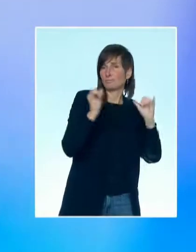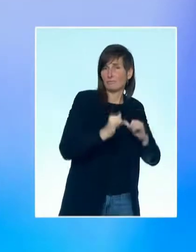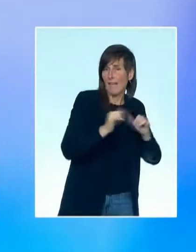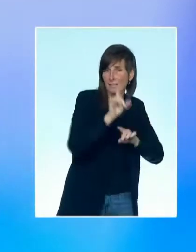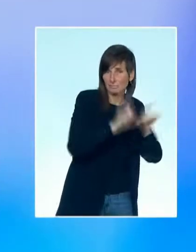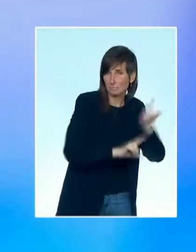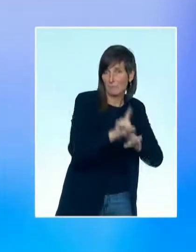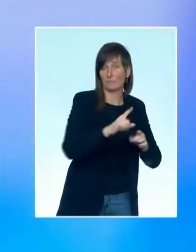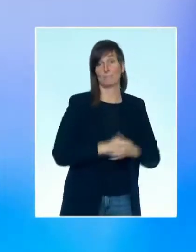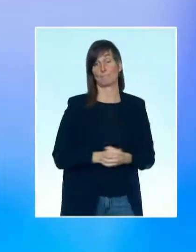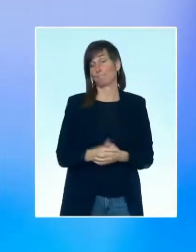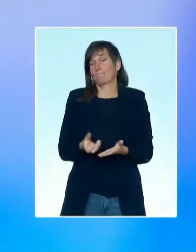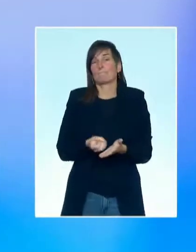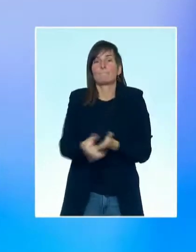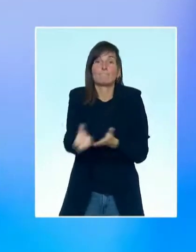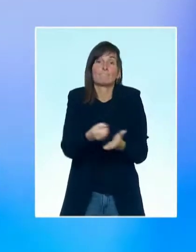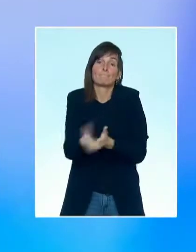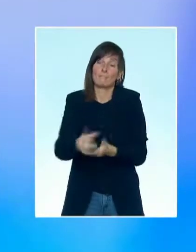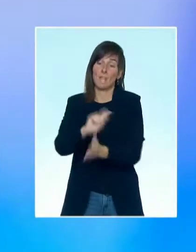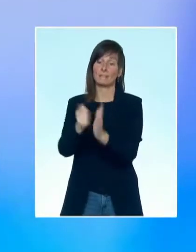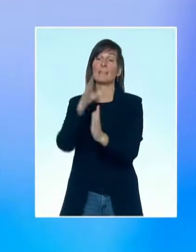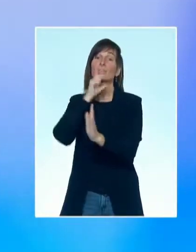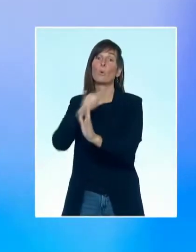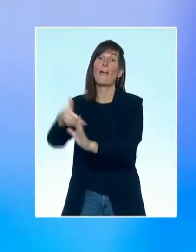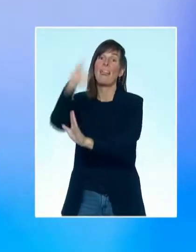Les Noëls sont foutus, ouais, c'est un peu ça. Salut,